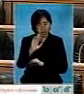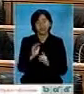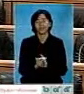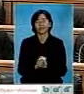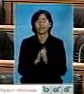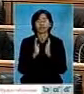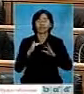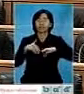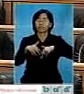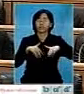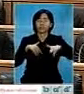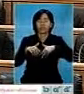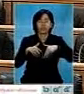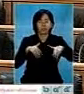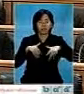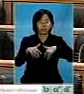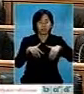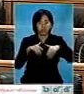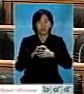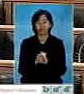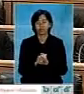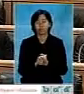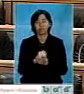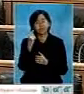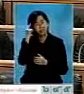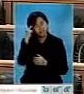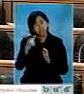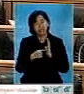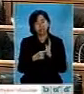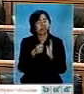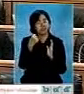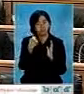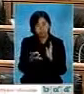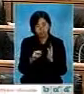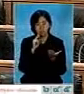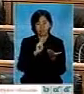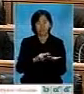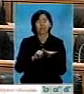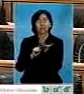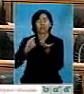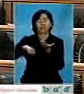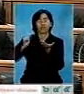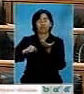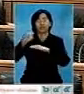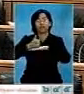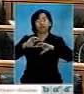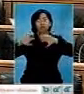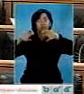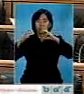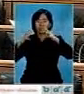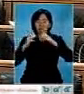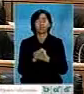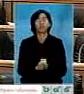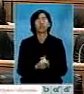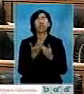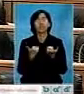พี่น้องประชาชนไม่สามารถที่จะแสดงความคิดเห็นหรือยื่นหนังสือผ่านอัยการสูงสุดได้เดี๋ยวนี้พี่